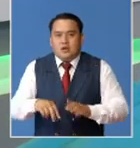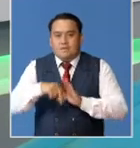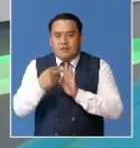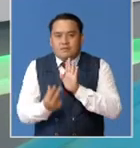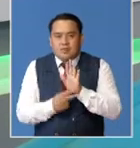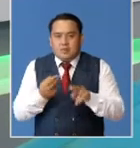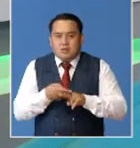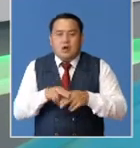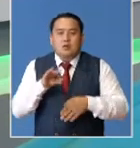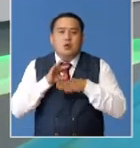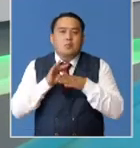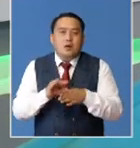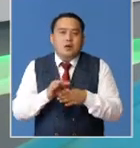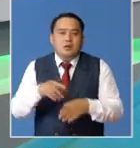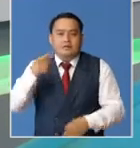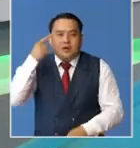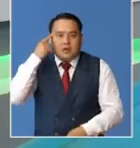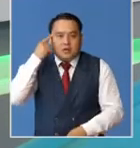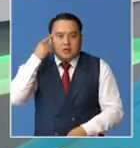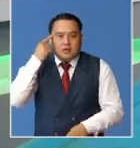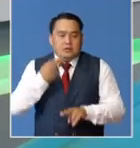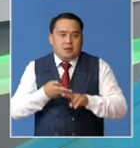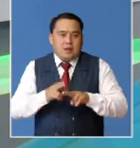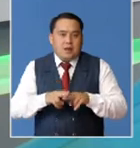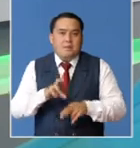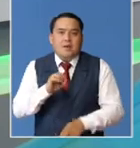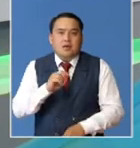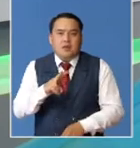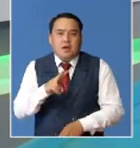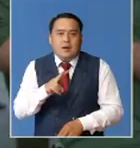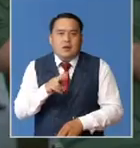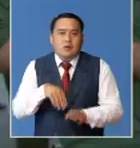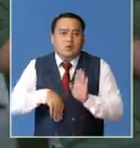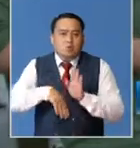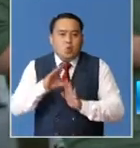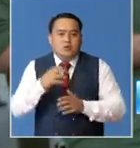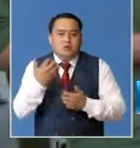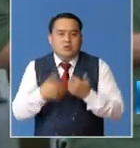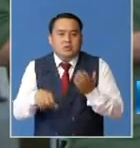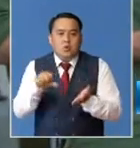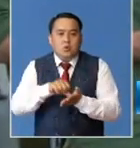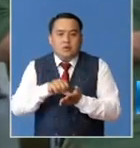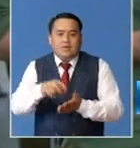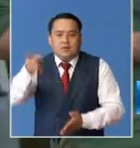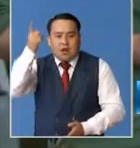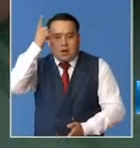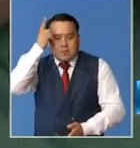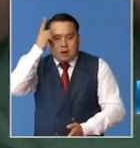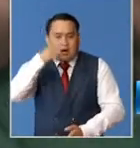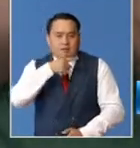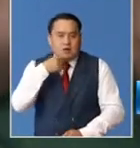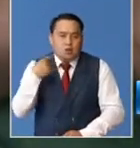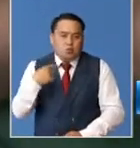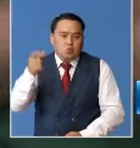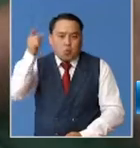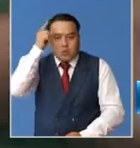Жылдыздары 2018», который проходил накануне в Кыргызстане. Бекзат признан лучшим среди участников из Германии, России,